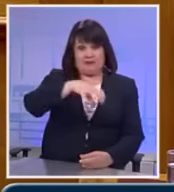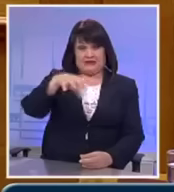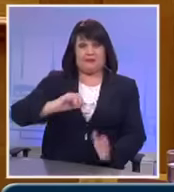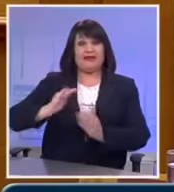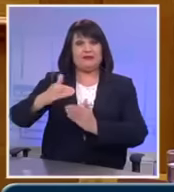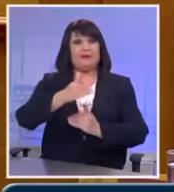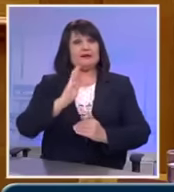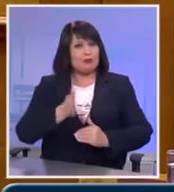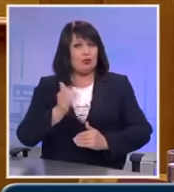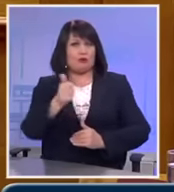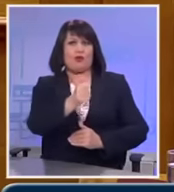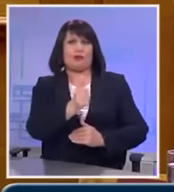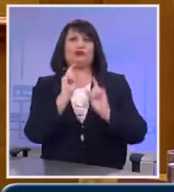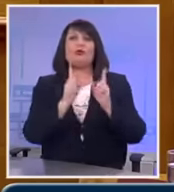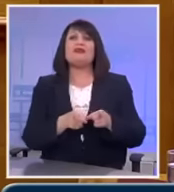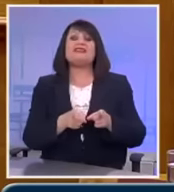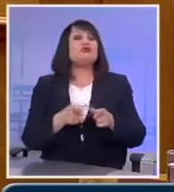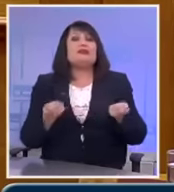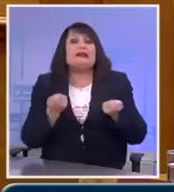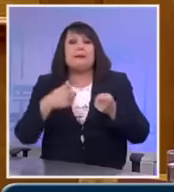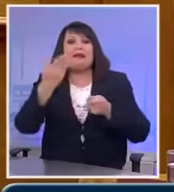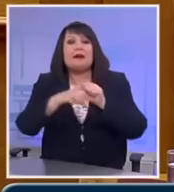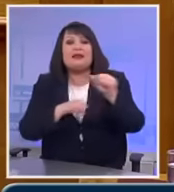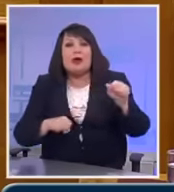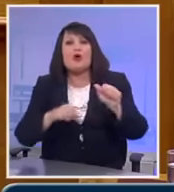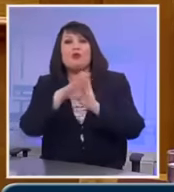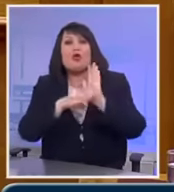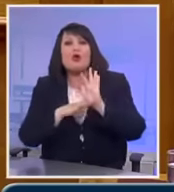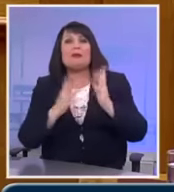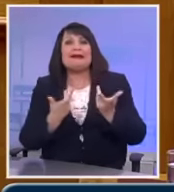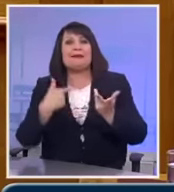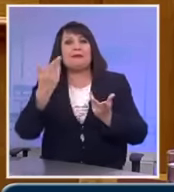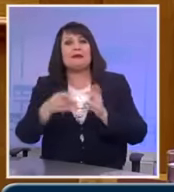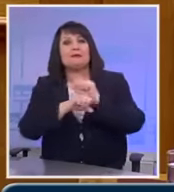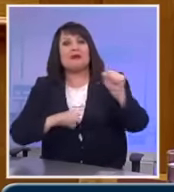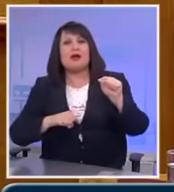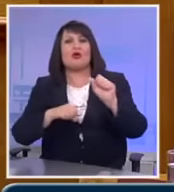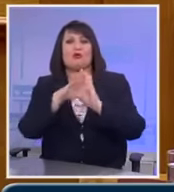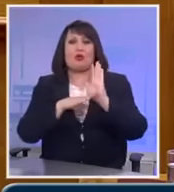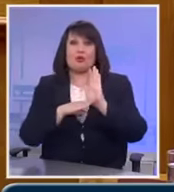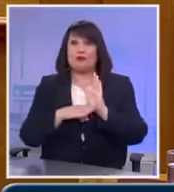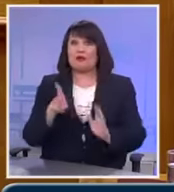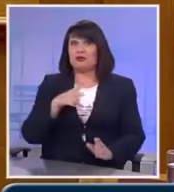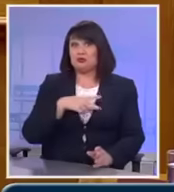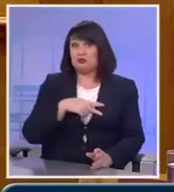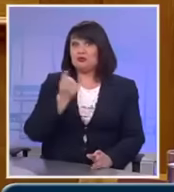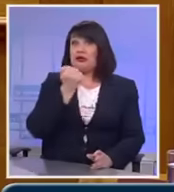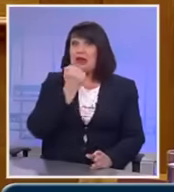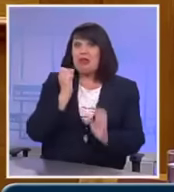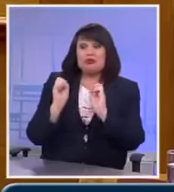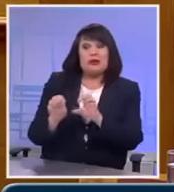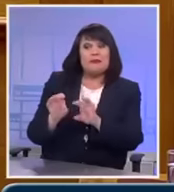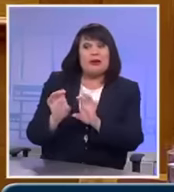τμήματα τι μεταπτυχιακά θα κάνουν και δεν είναι καθόλου ακριβές δεν ξέρω αν σας έχουν ενημερώσει σωστά ή αν διαβάσατε το